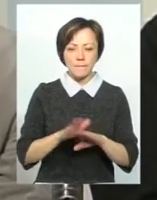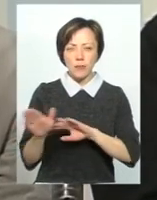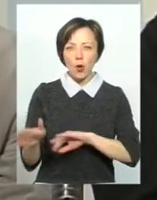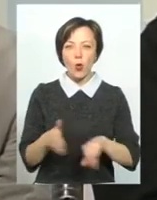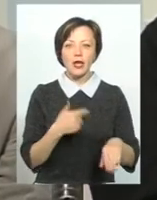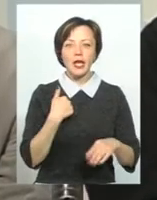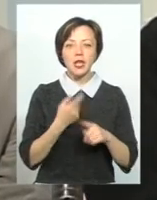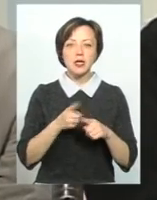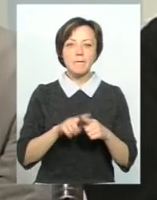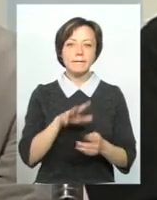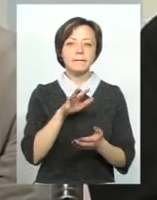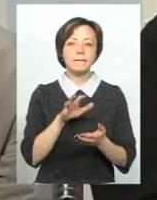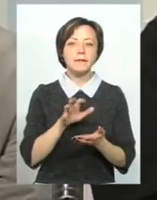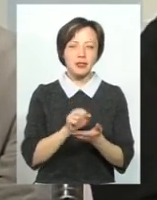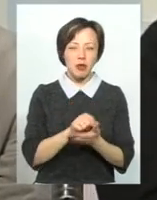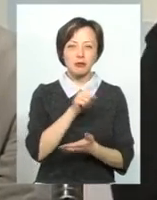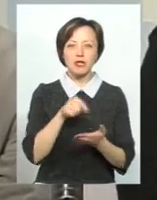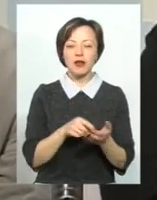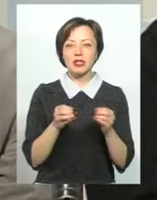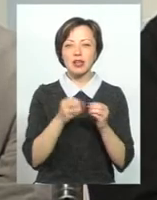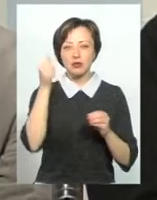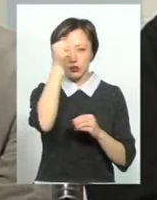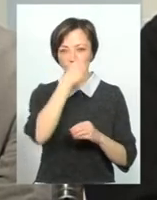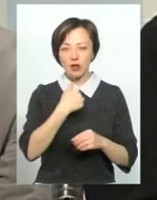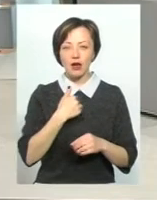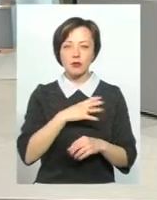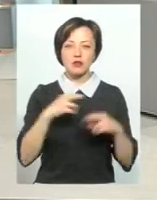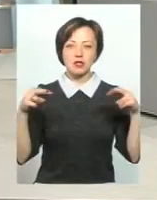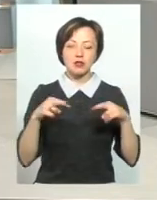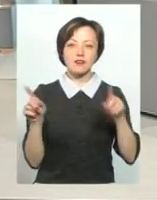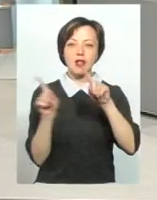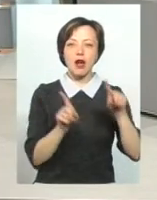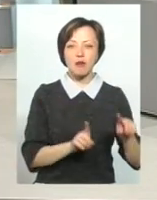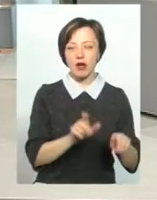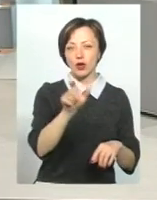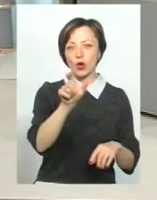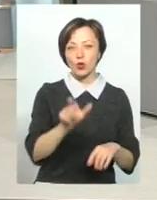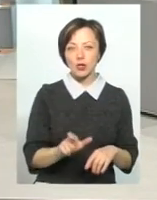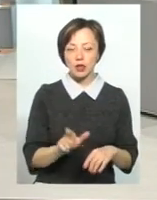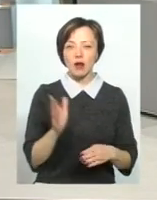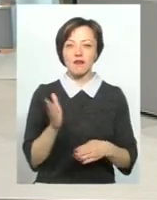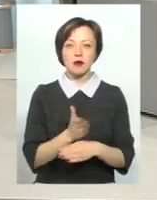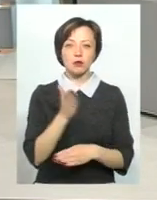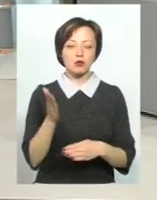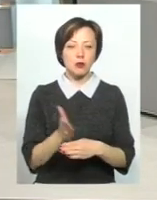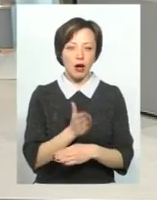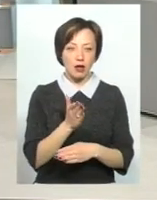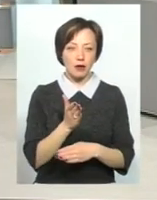питанням займаюся вже років 10. Я був свідком в Закарпатті. Людина випускає